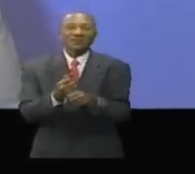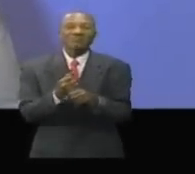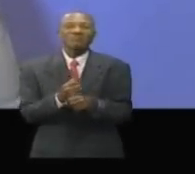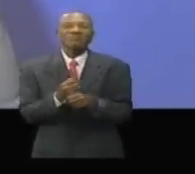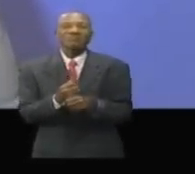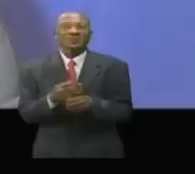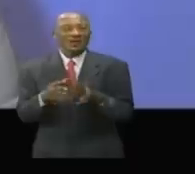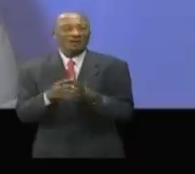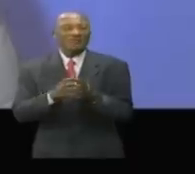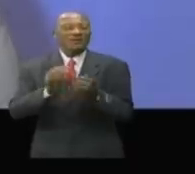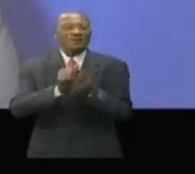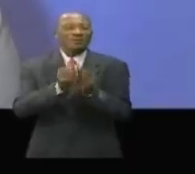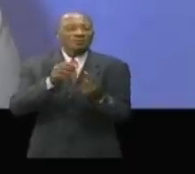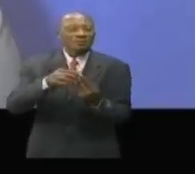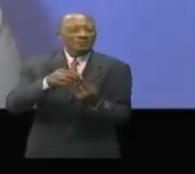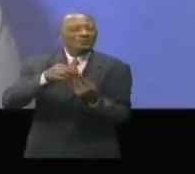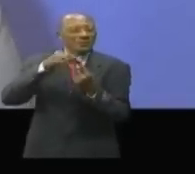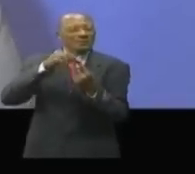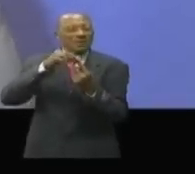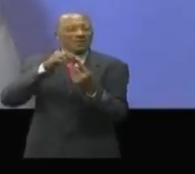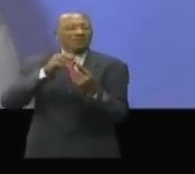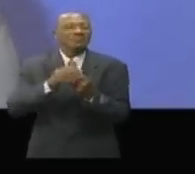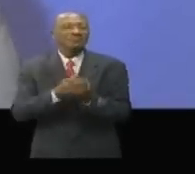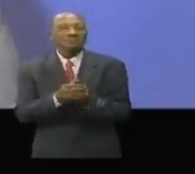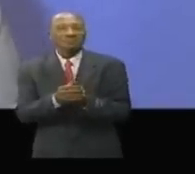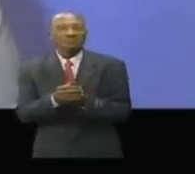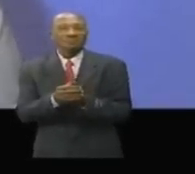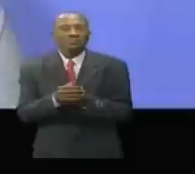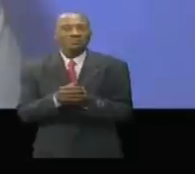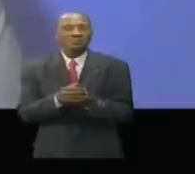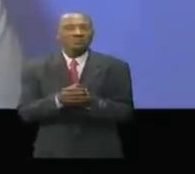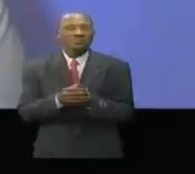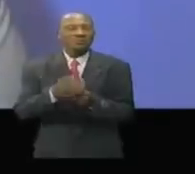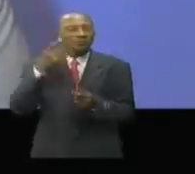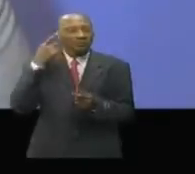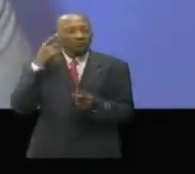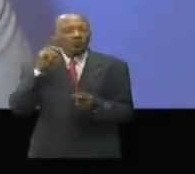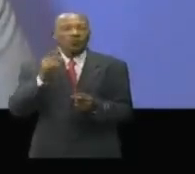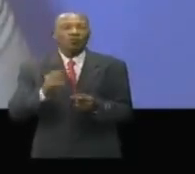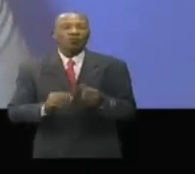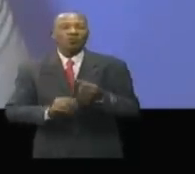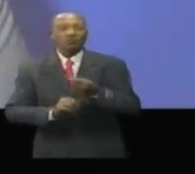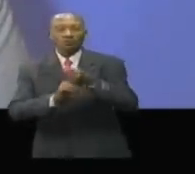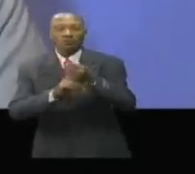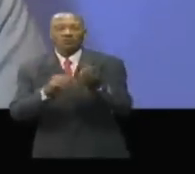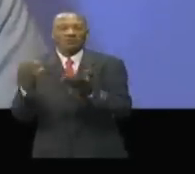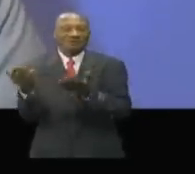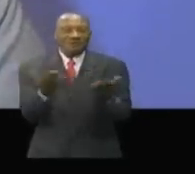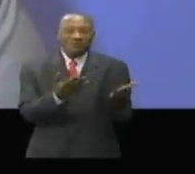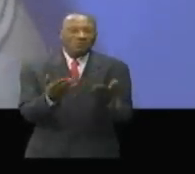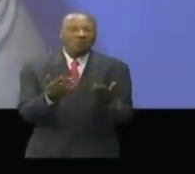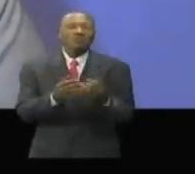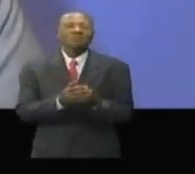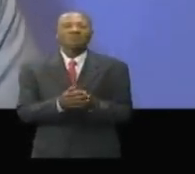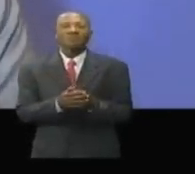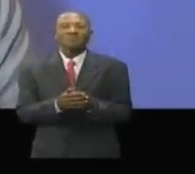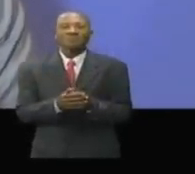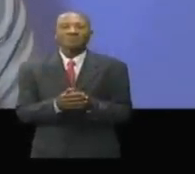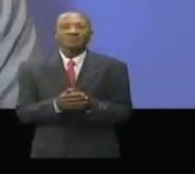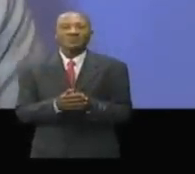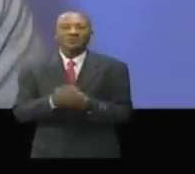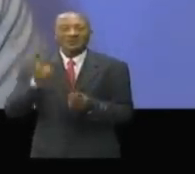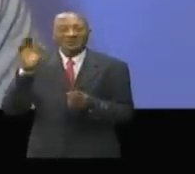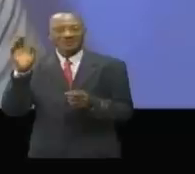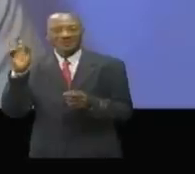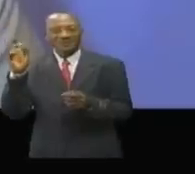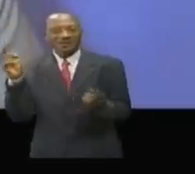spécificités techniques et caractéristiques pour qu'elle puisse supporter le transport et le flux de Kinshasa à Banana